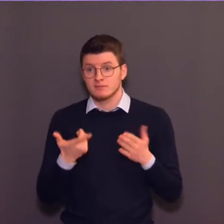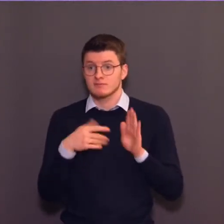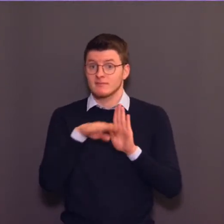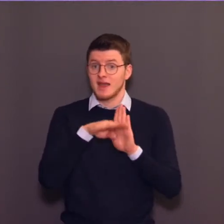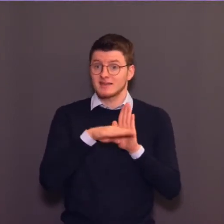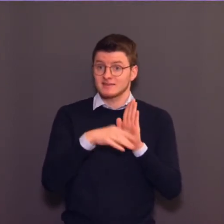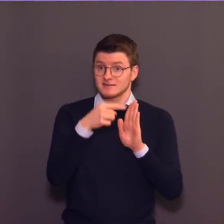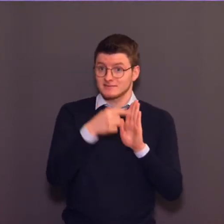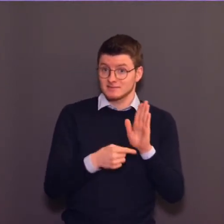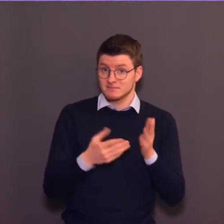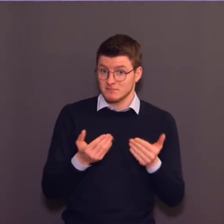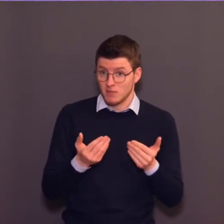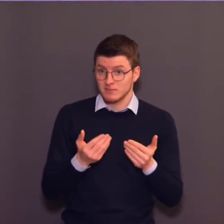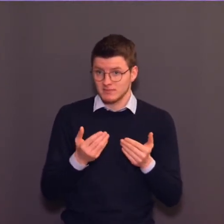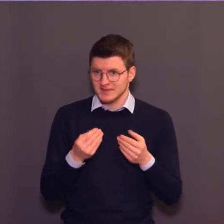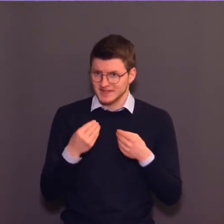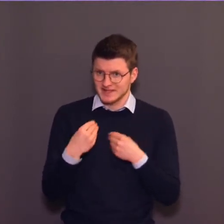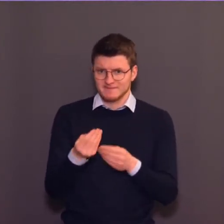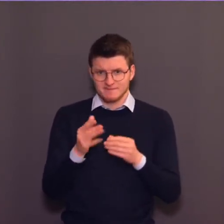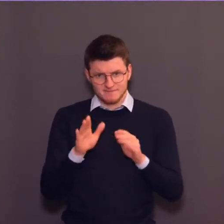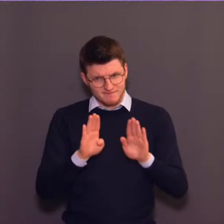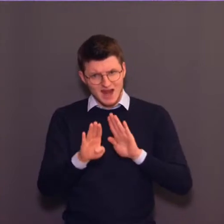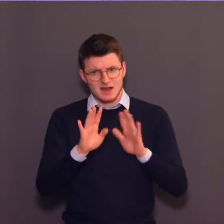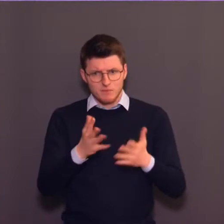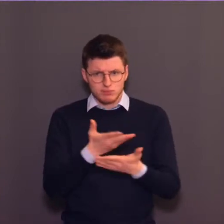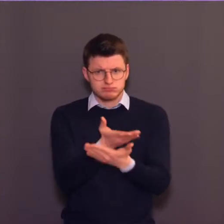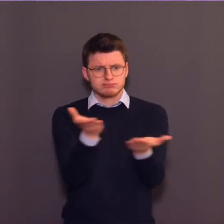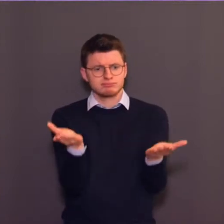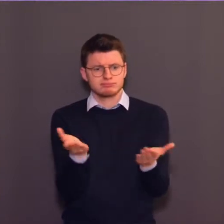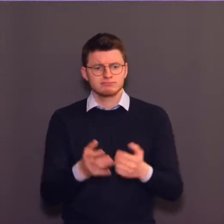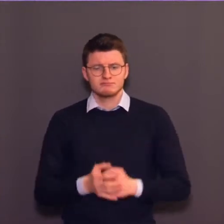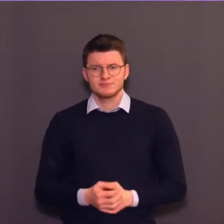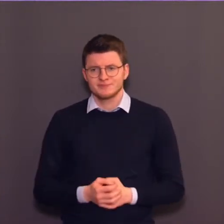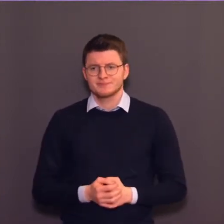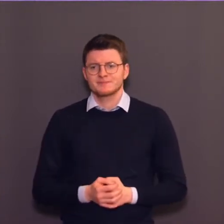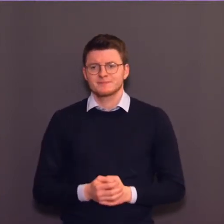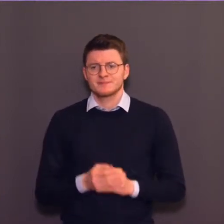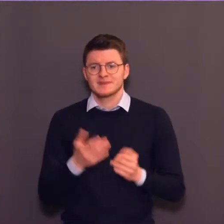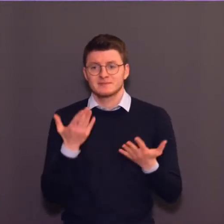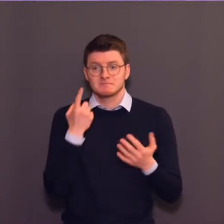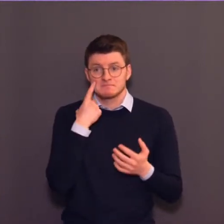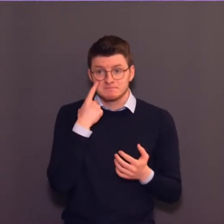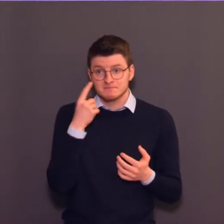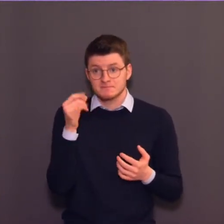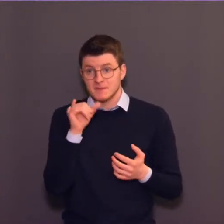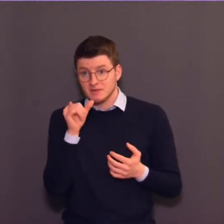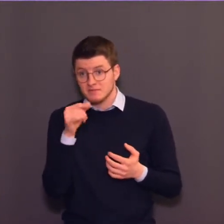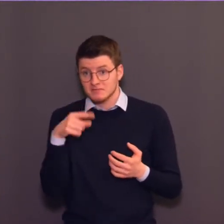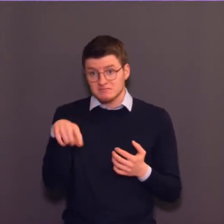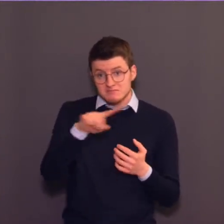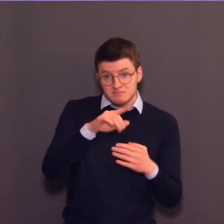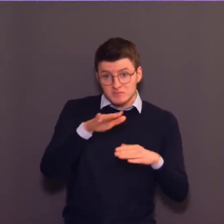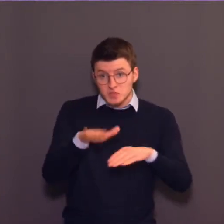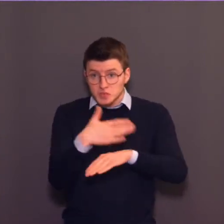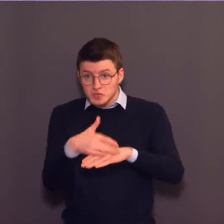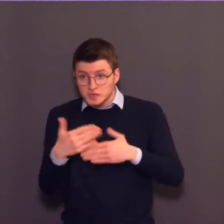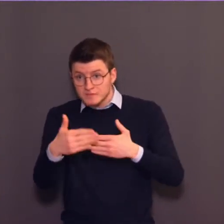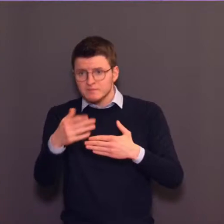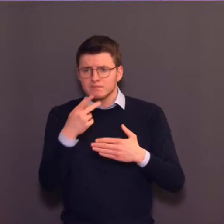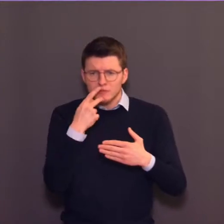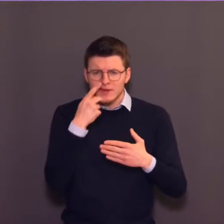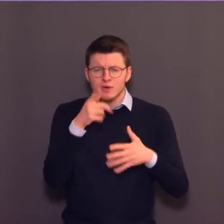kan verlopen. Wat uw plannen de komende dagen ook zijn, probeer maximaal te ontspannen, te genieten van de